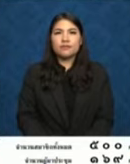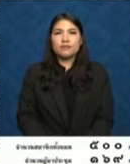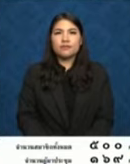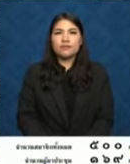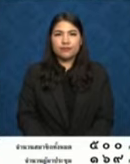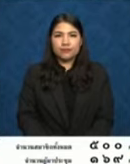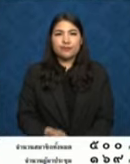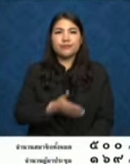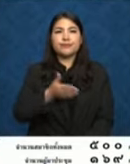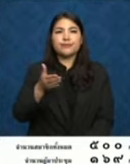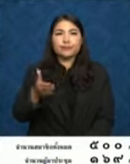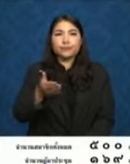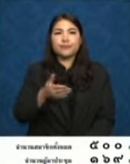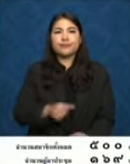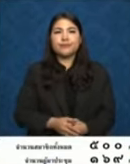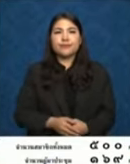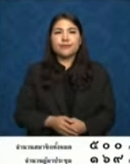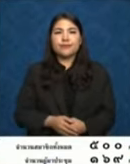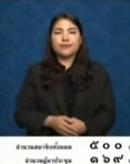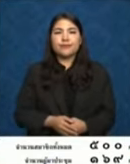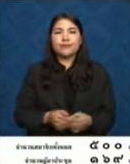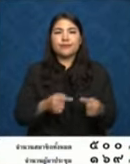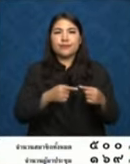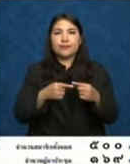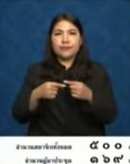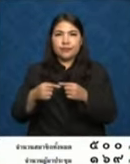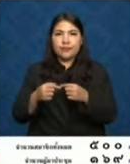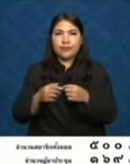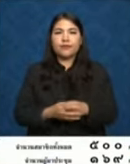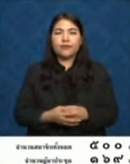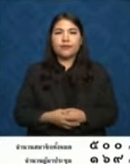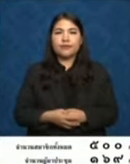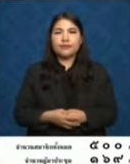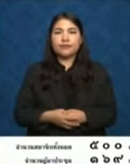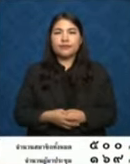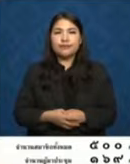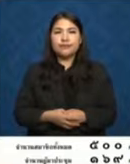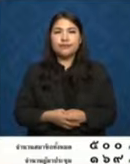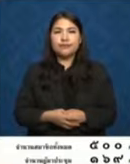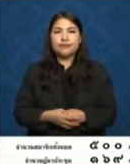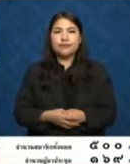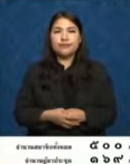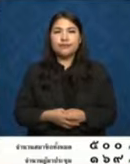ขออนุญาตข้ามนะครับเชิญท่านสุรวาททองบุครับ